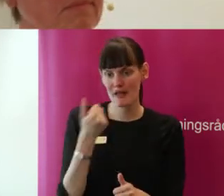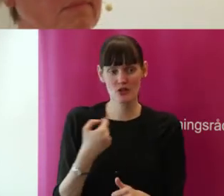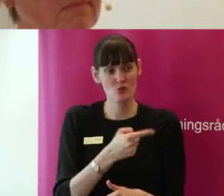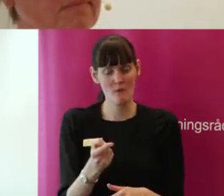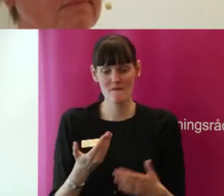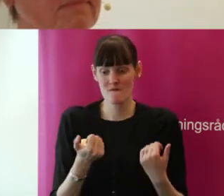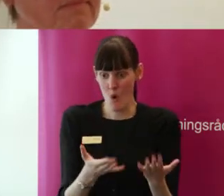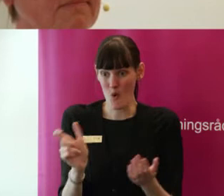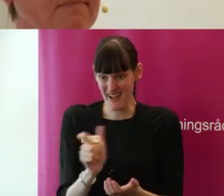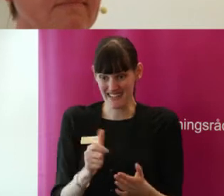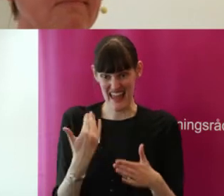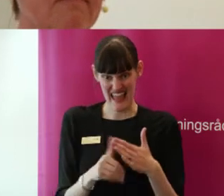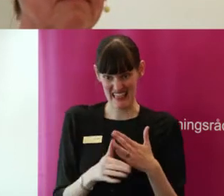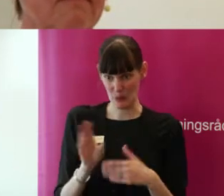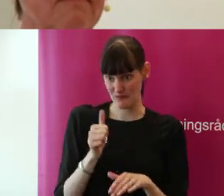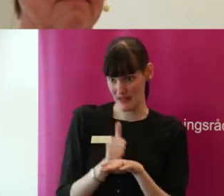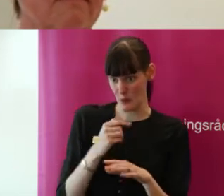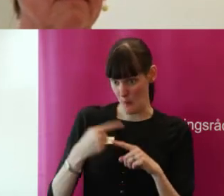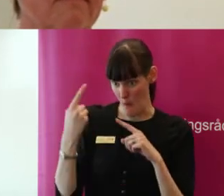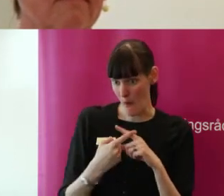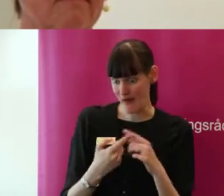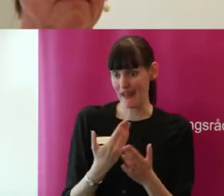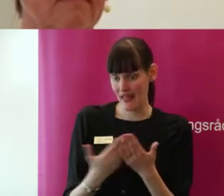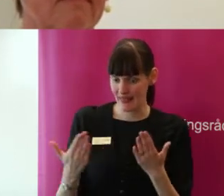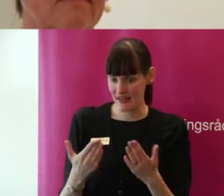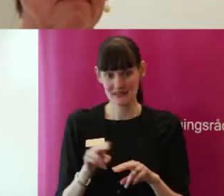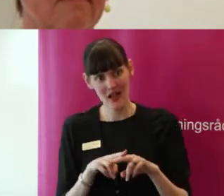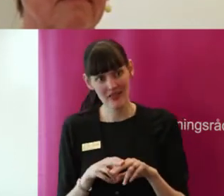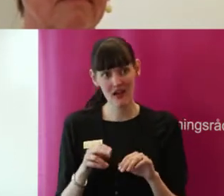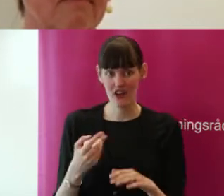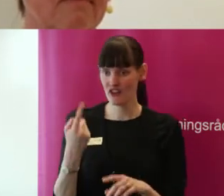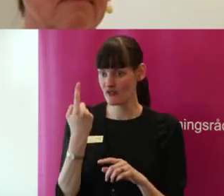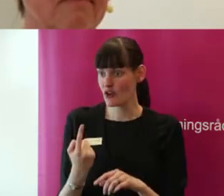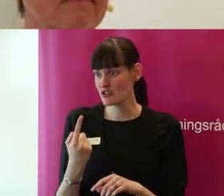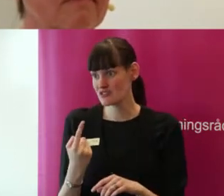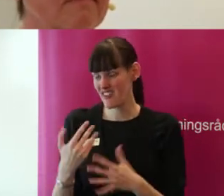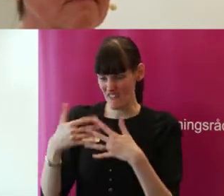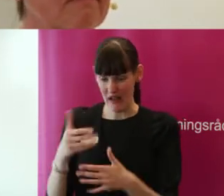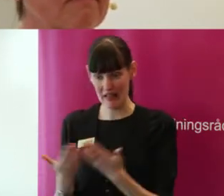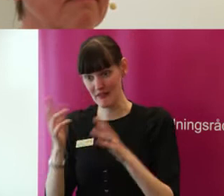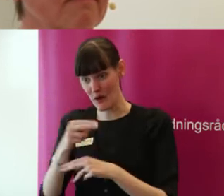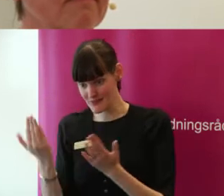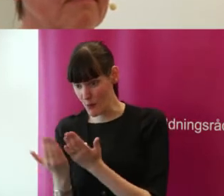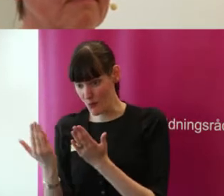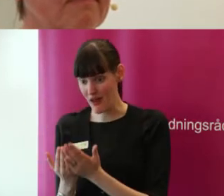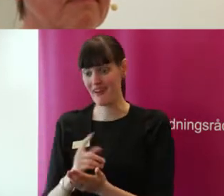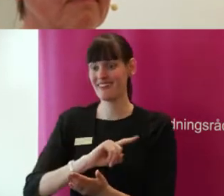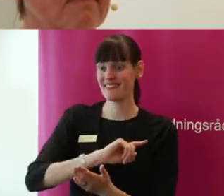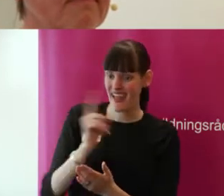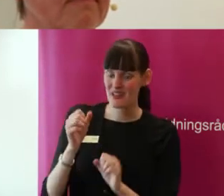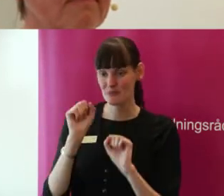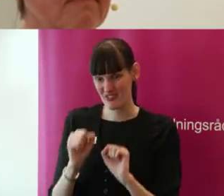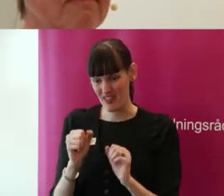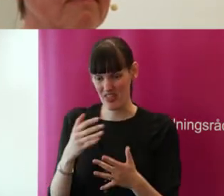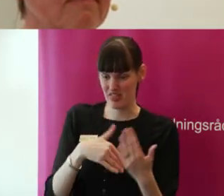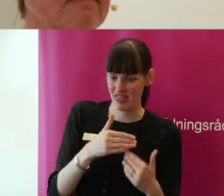göra det när de är 16 år och inte så att säga känna att de först inte fungerar eller det inte går bra och sen ska de in och rädda upp